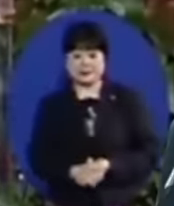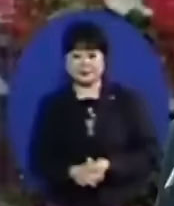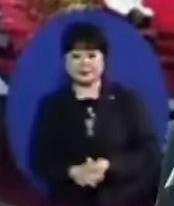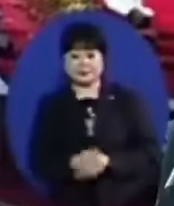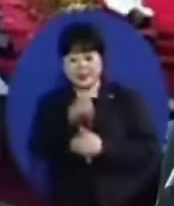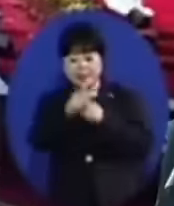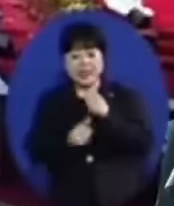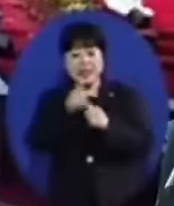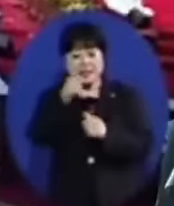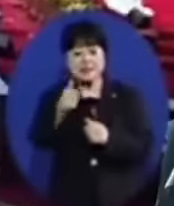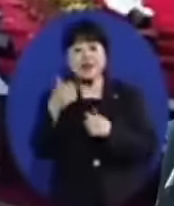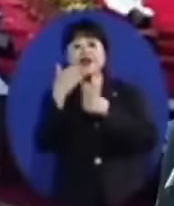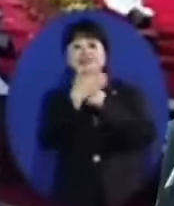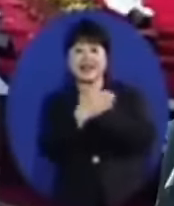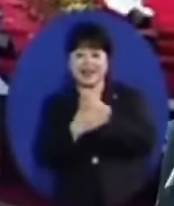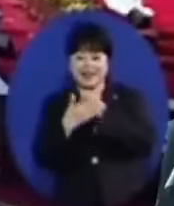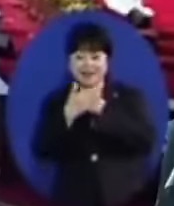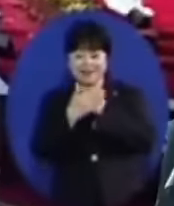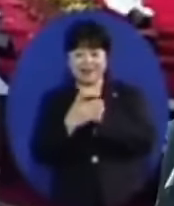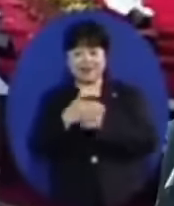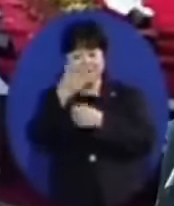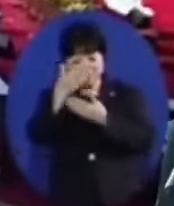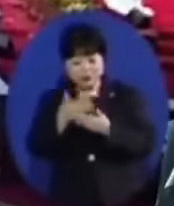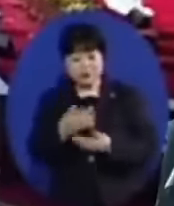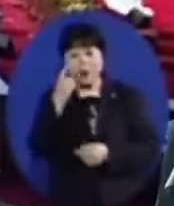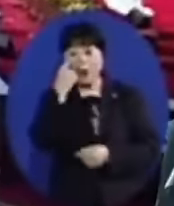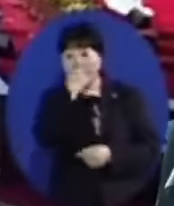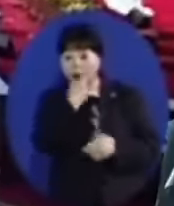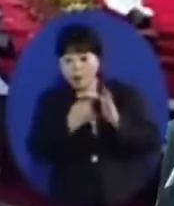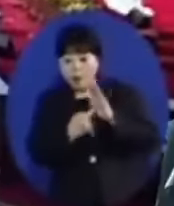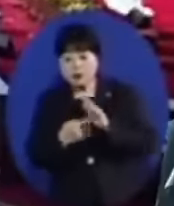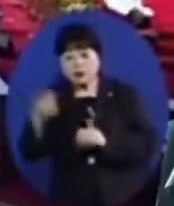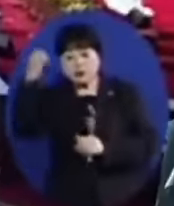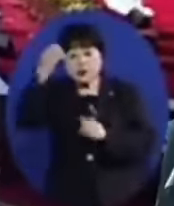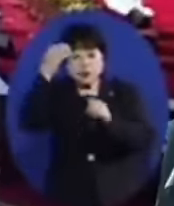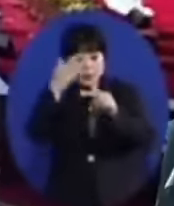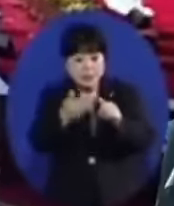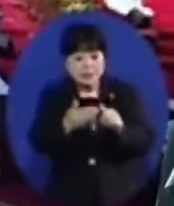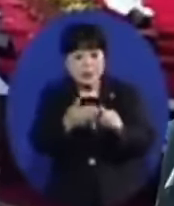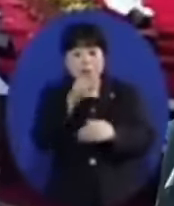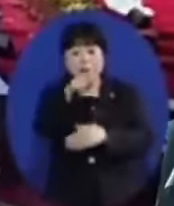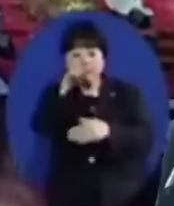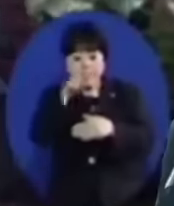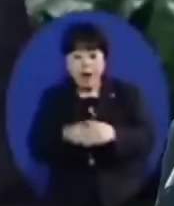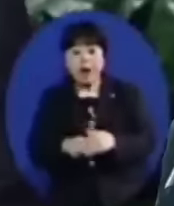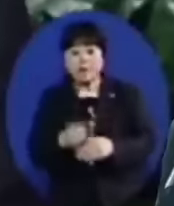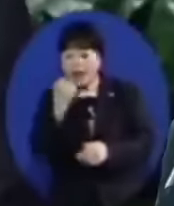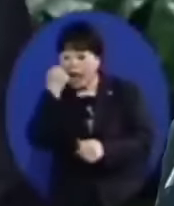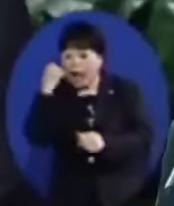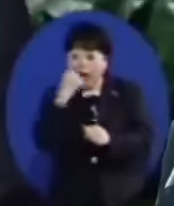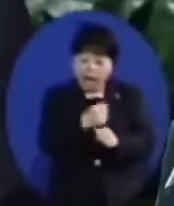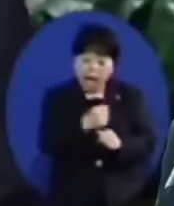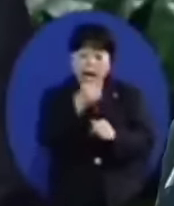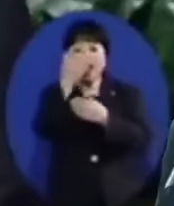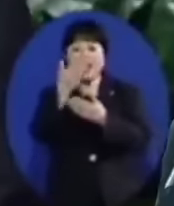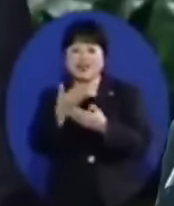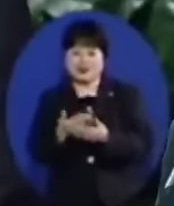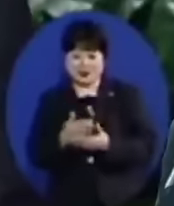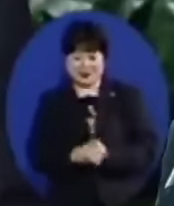이런 하나님의 큰 은혜가 우리에게 주어졌다는 보증으로 성령이 마음속에 인치심을